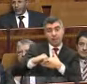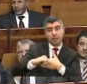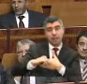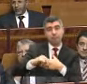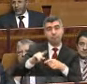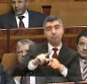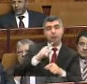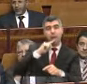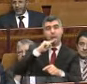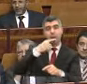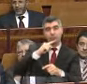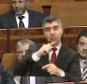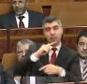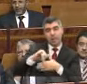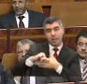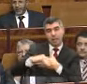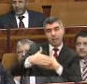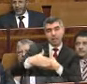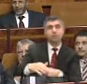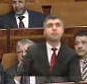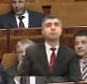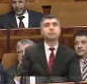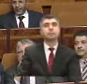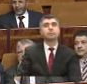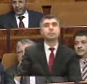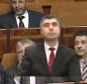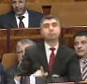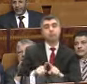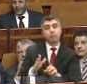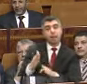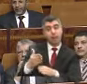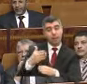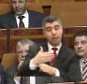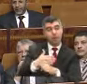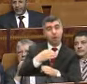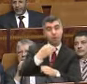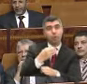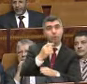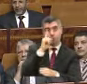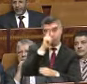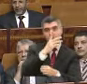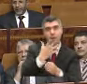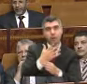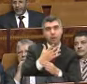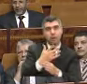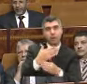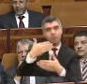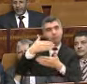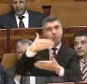تستفد من نواه جامعيه كما وعدتمونا بذلك سابقا، نتمنى ان شاء الله هذا الوعد يتحقق. شكرا.